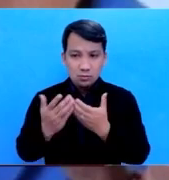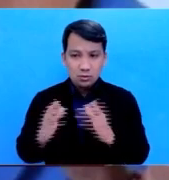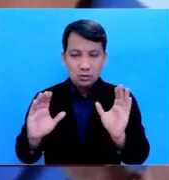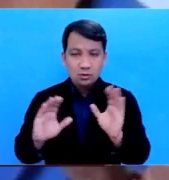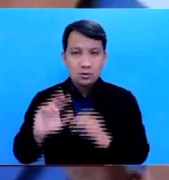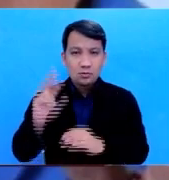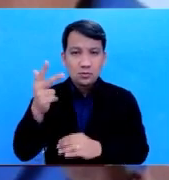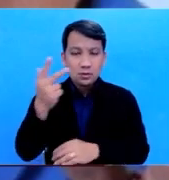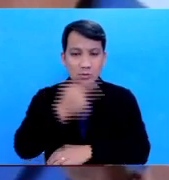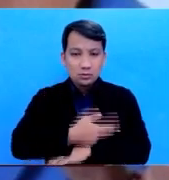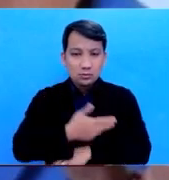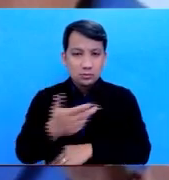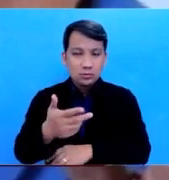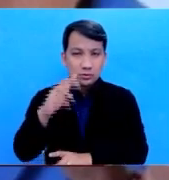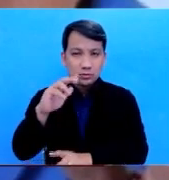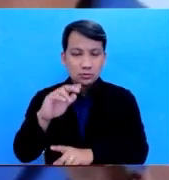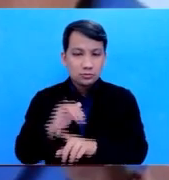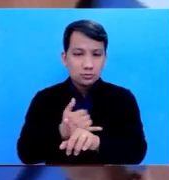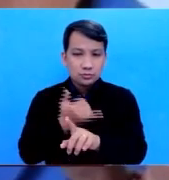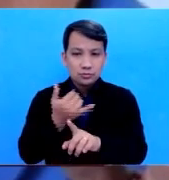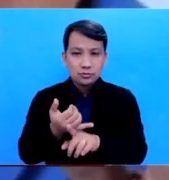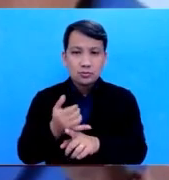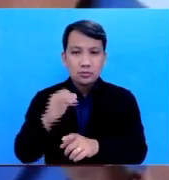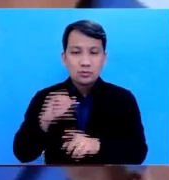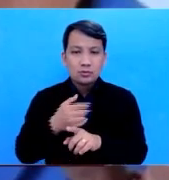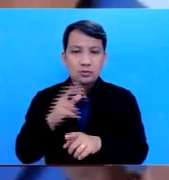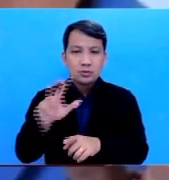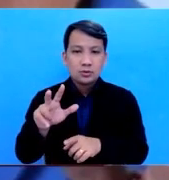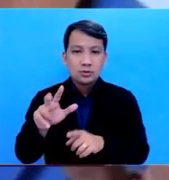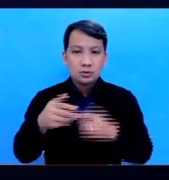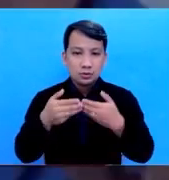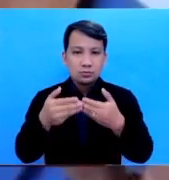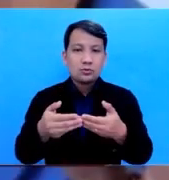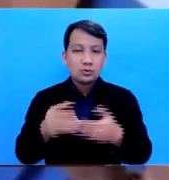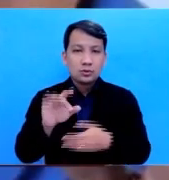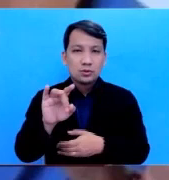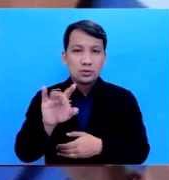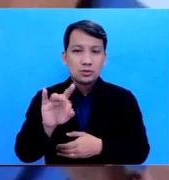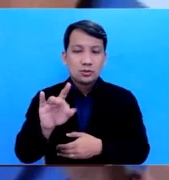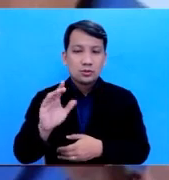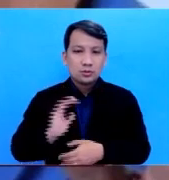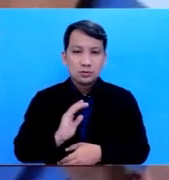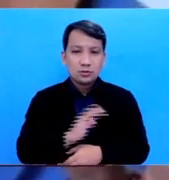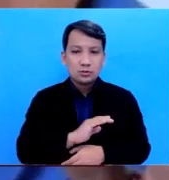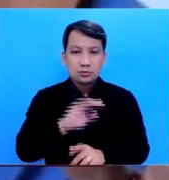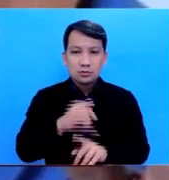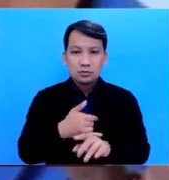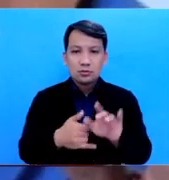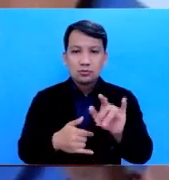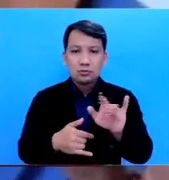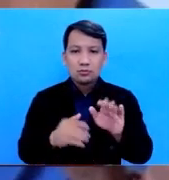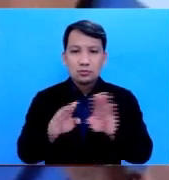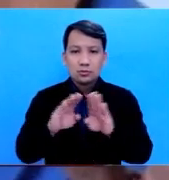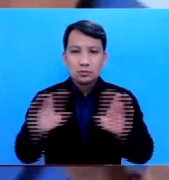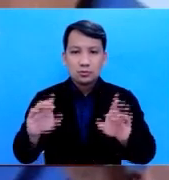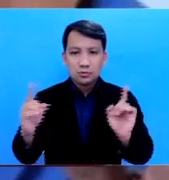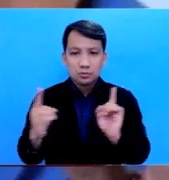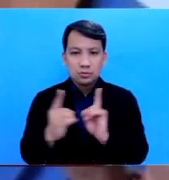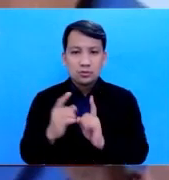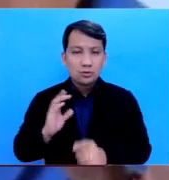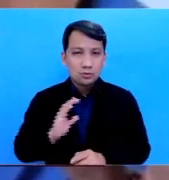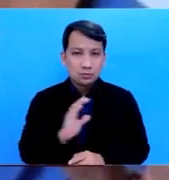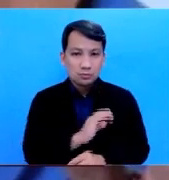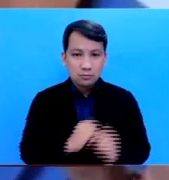araw ng Hunyo? Sa June 3 kasi mag-a-adjourn ng 18th Congress. Sa July 25 na muli magkikita ang mga senador at